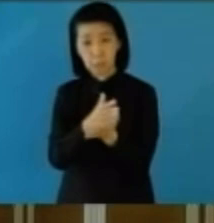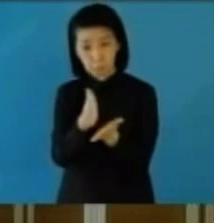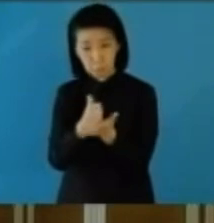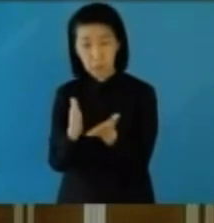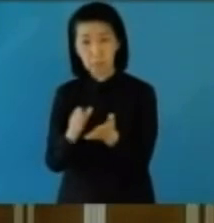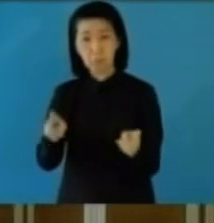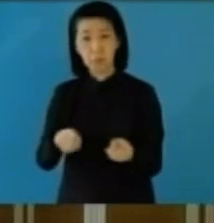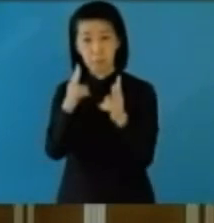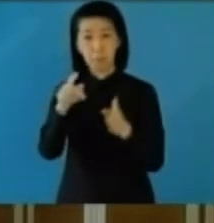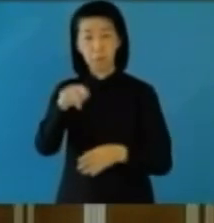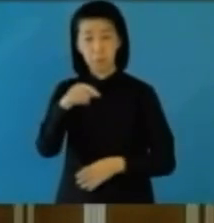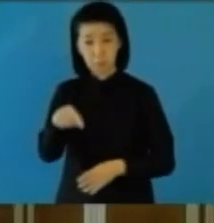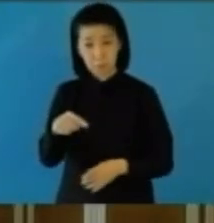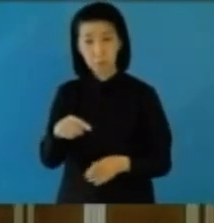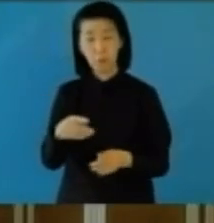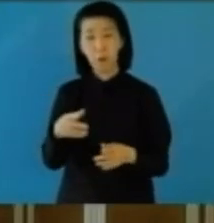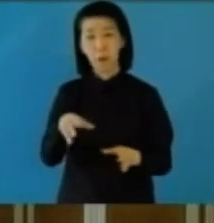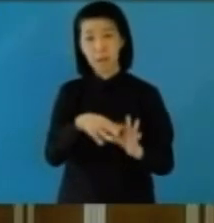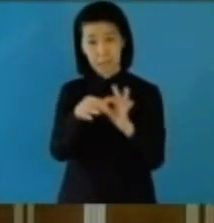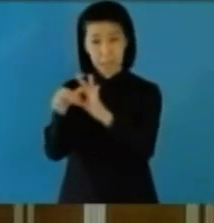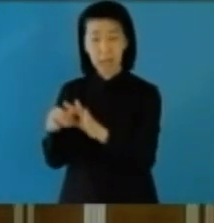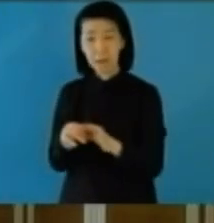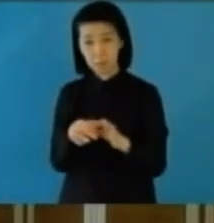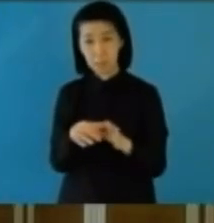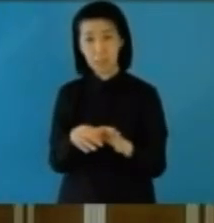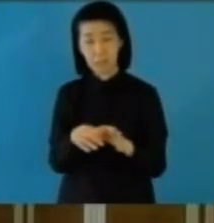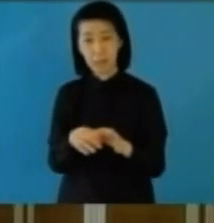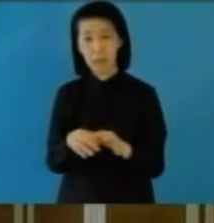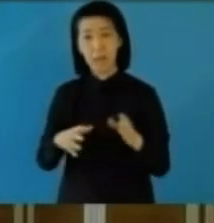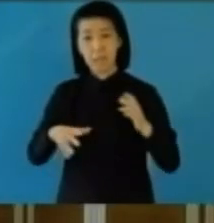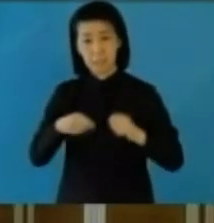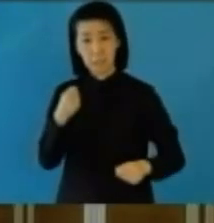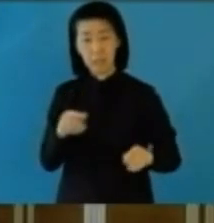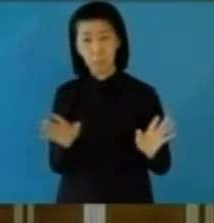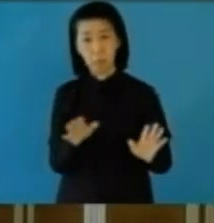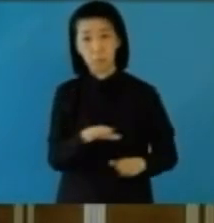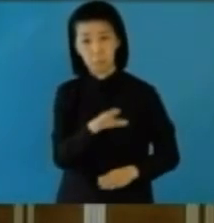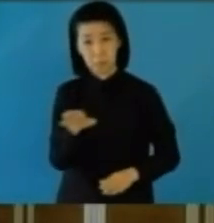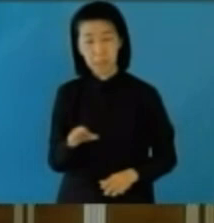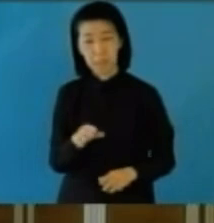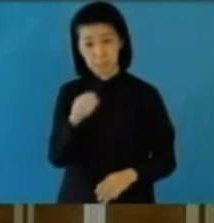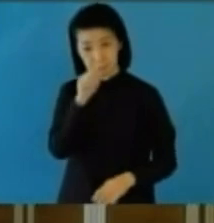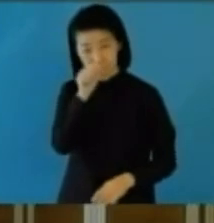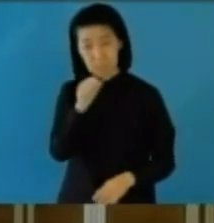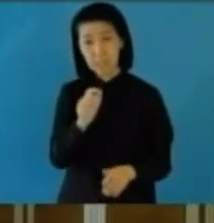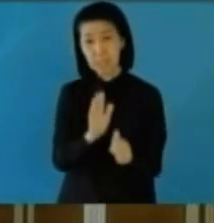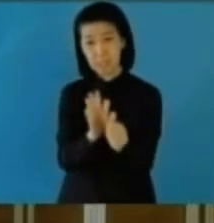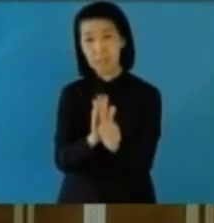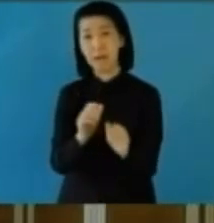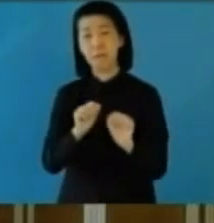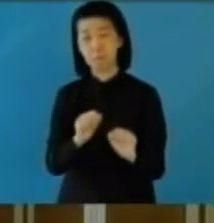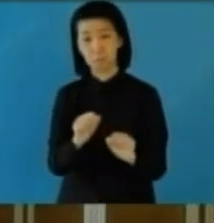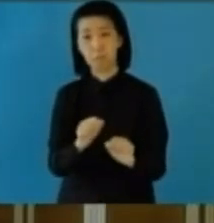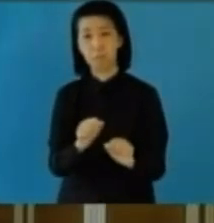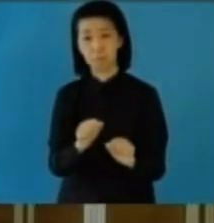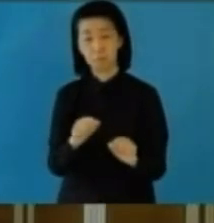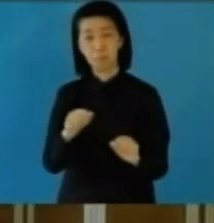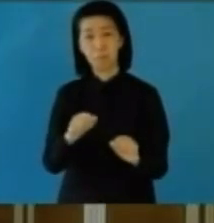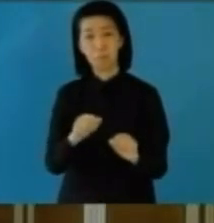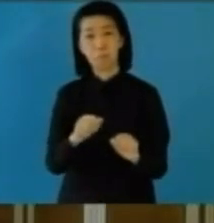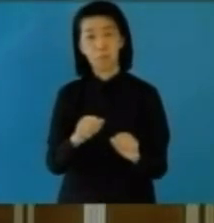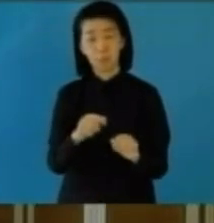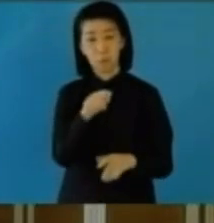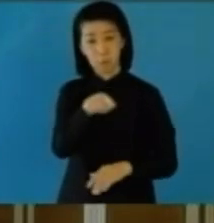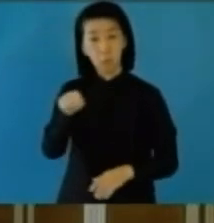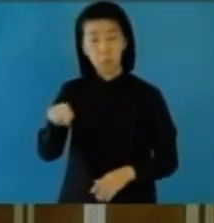ながら、個々の状況に応じたより良い支援を行うよう、各学校各市町村教育委員会に指